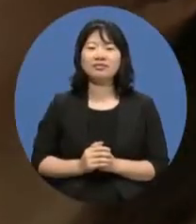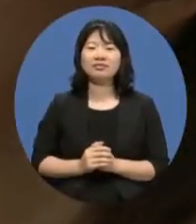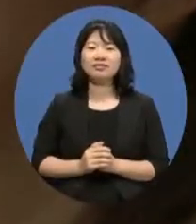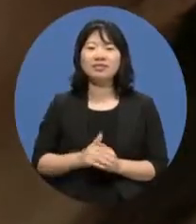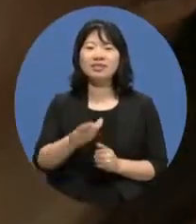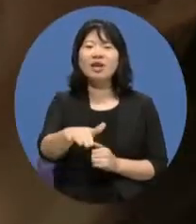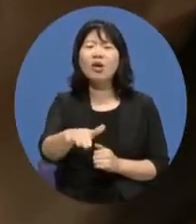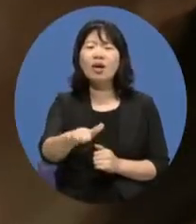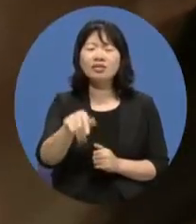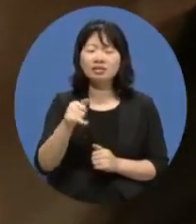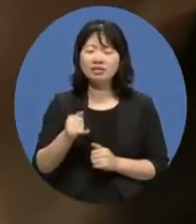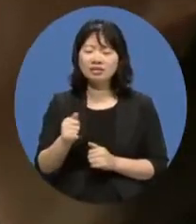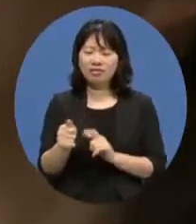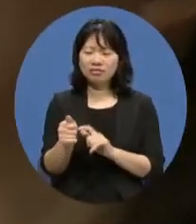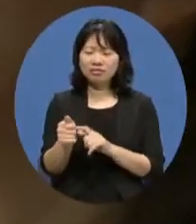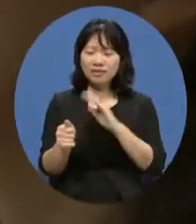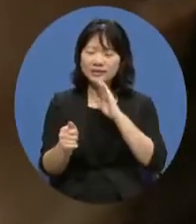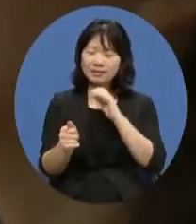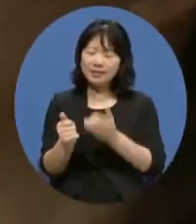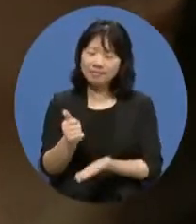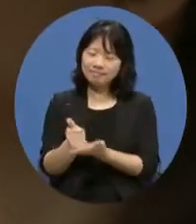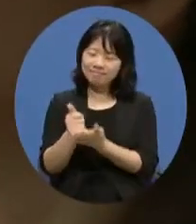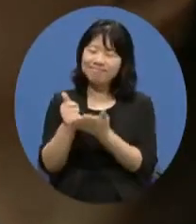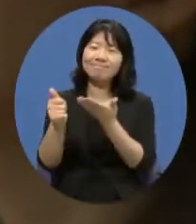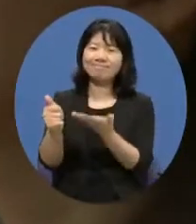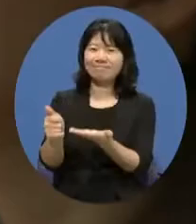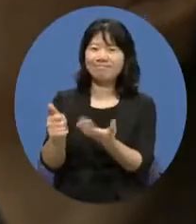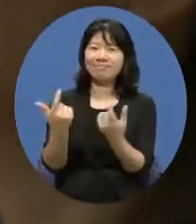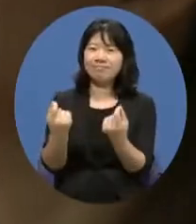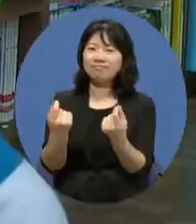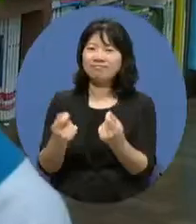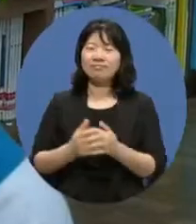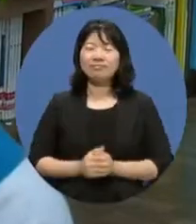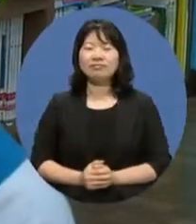아유, 그 녀석들 참 기특하죠?